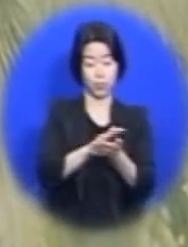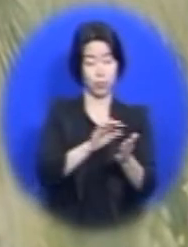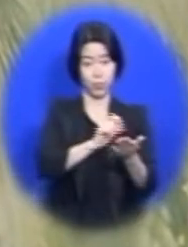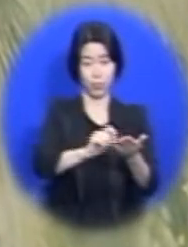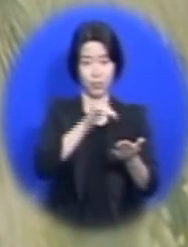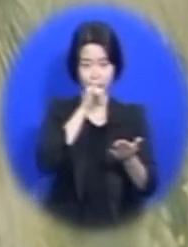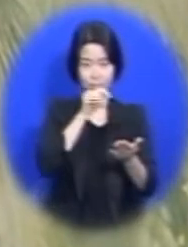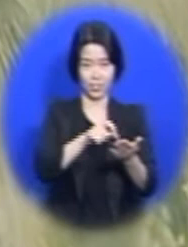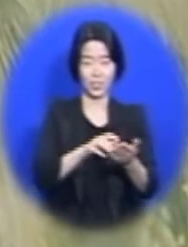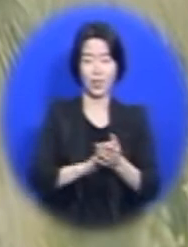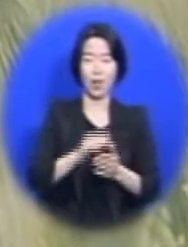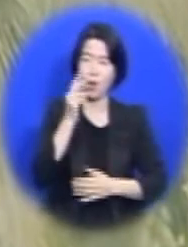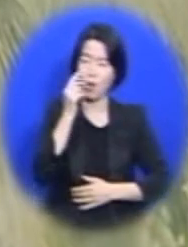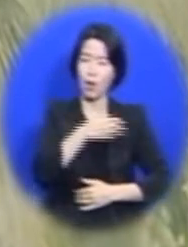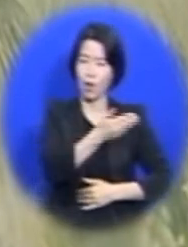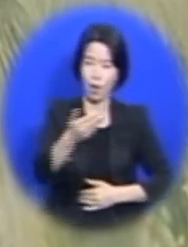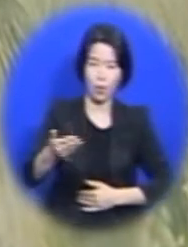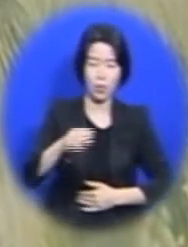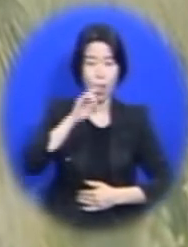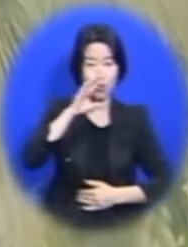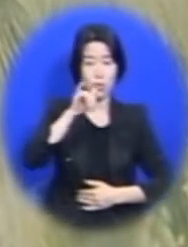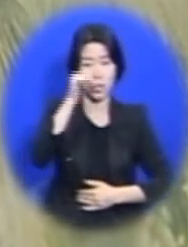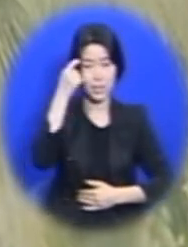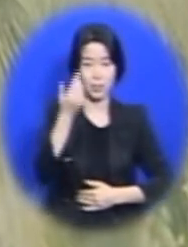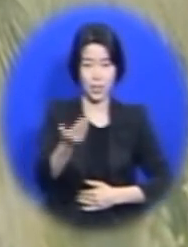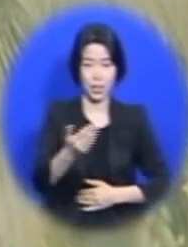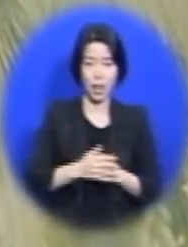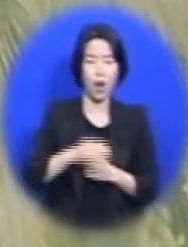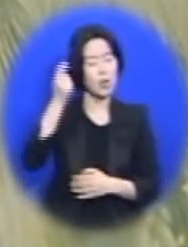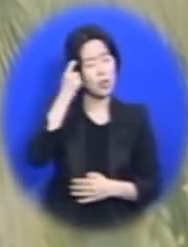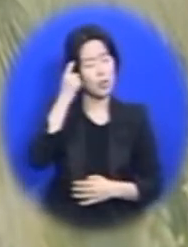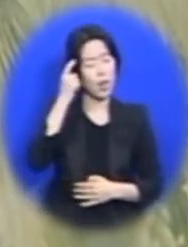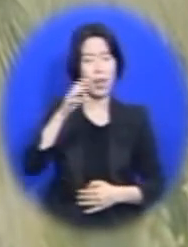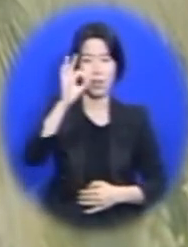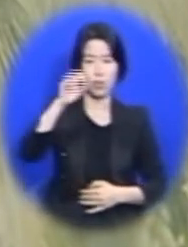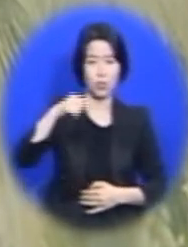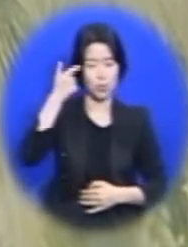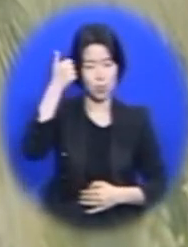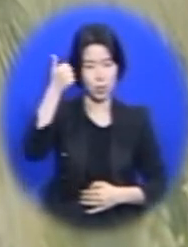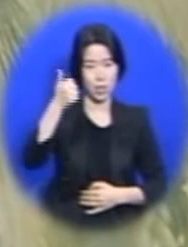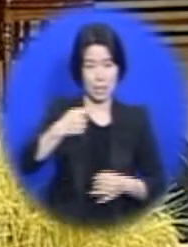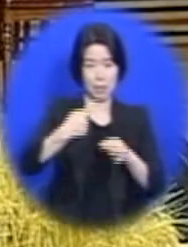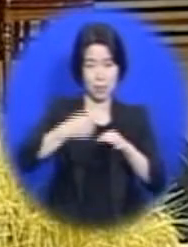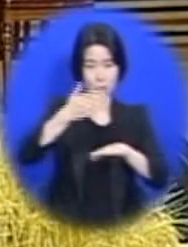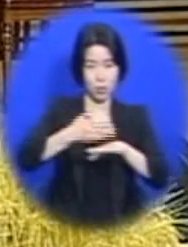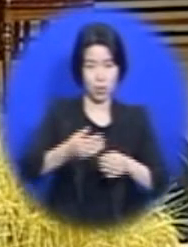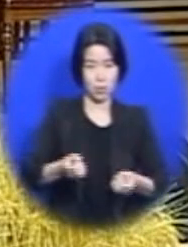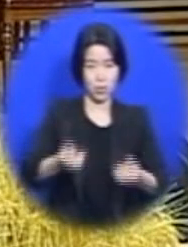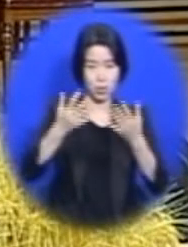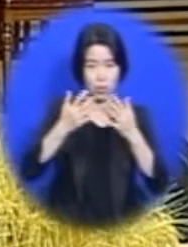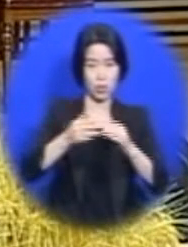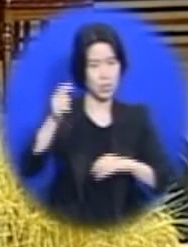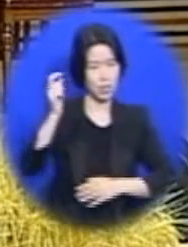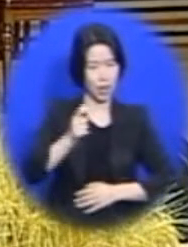그렇죠. 혹시 여러분들 중에도 그런 궁금함이 있으셨습니까? 왜 유기성 목사는 그렇게 맥주 감사주의를